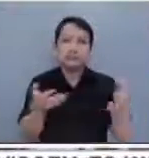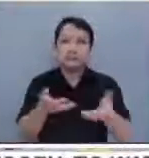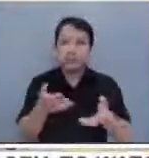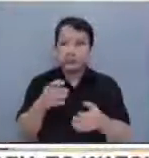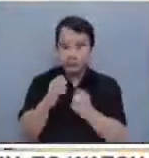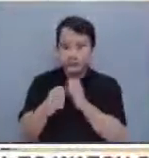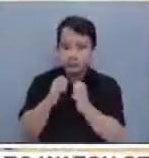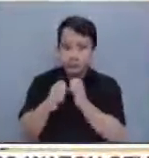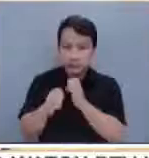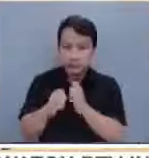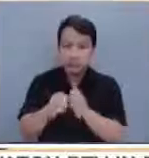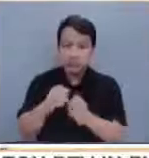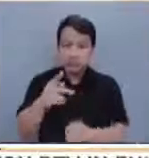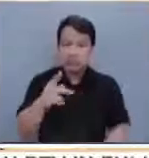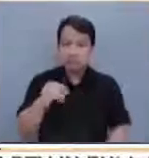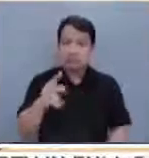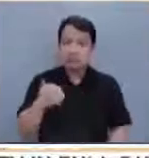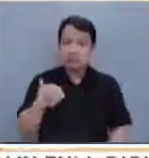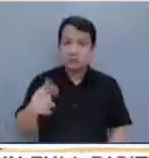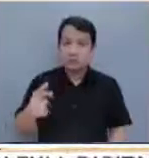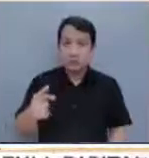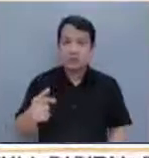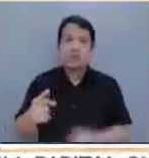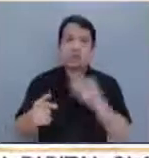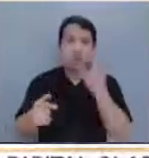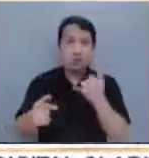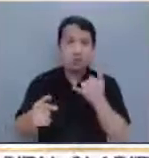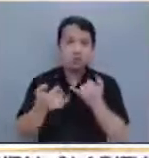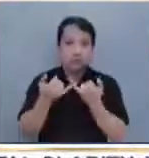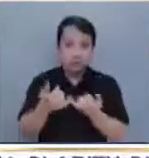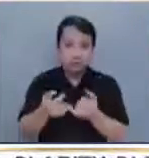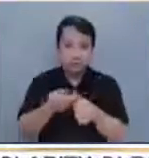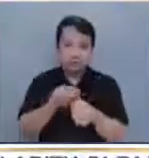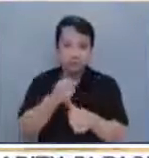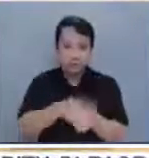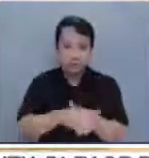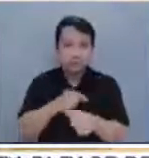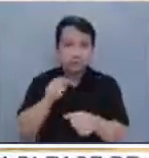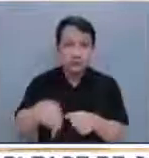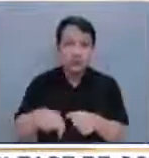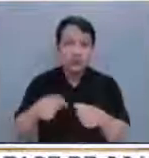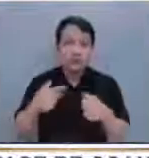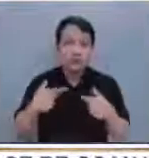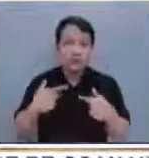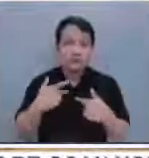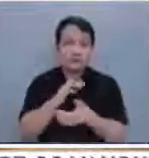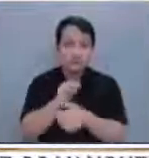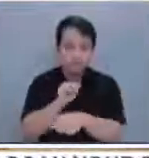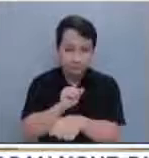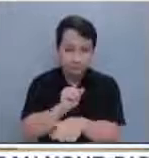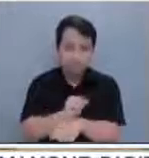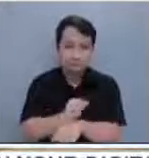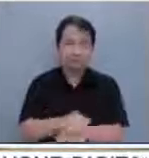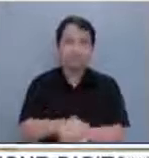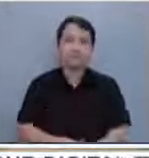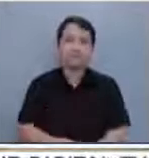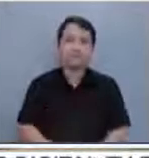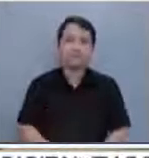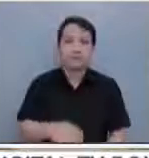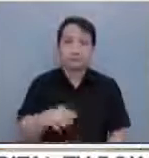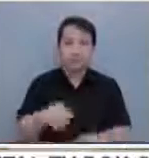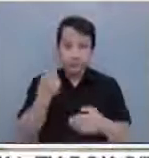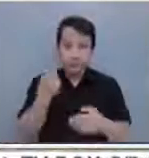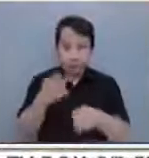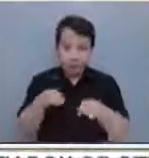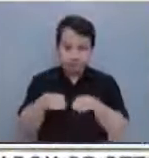sa Kamuning. Dahil ngayong araw nga, ang unang araw na may pasok sa trabaho kung saan dalawang lane lang ang